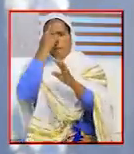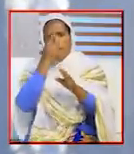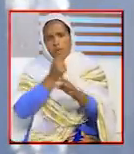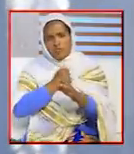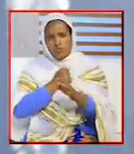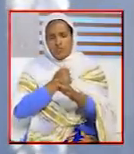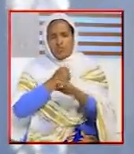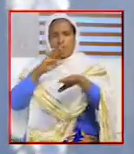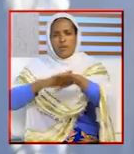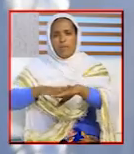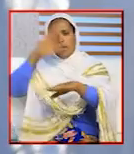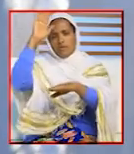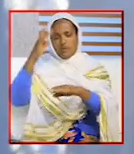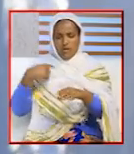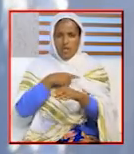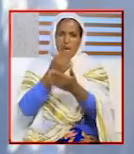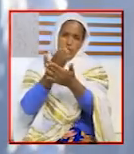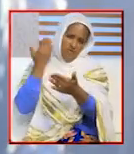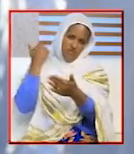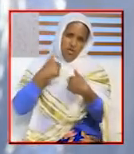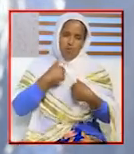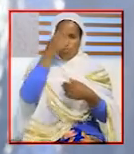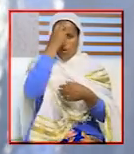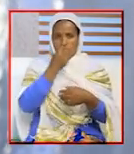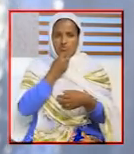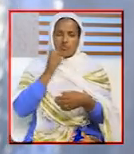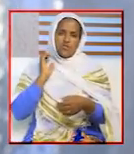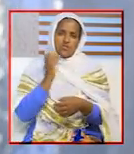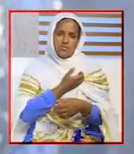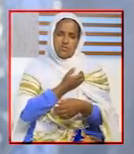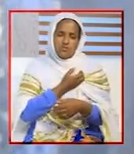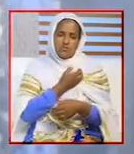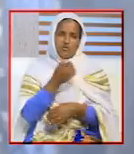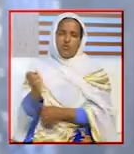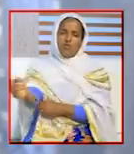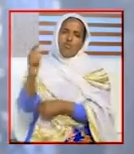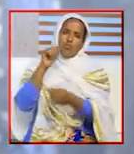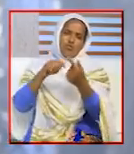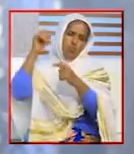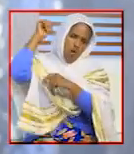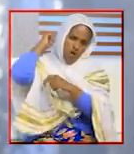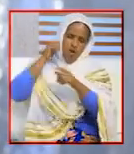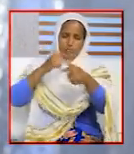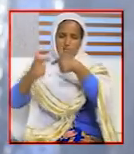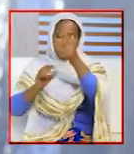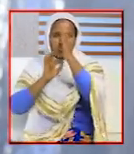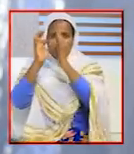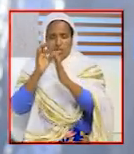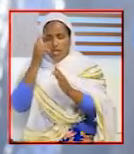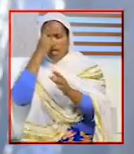የሚያምኑ ግልቁንም ከኛ በፊት የነበሩት ወላጆቻችን ወደ ኋላ ይሄድን በሄድን